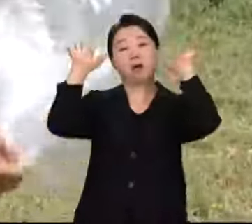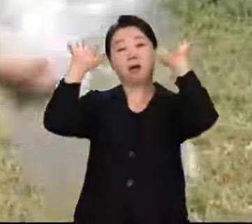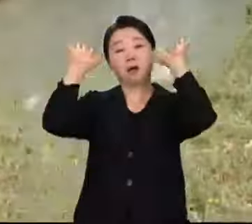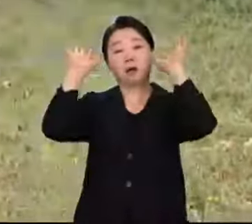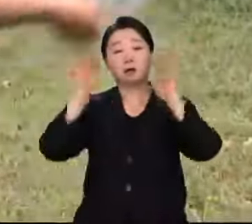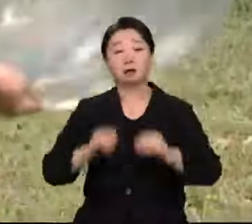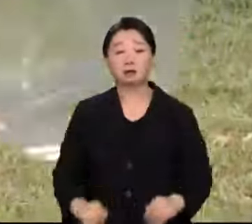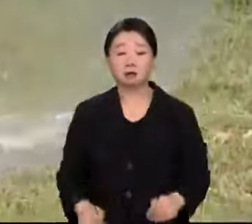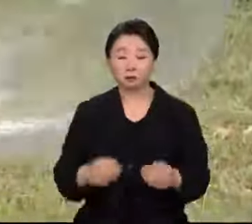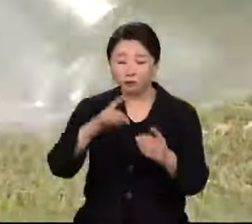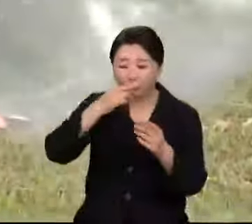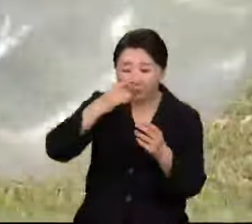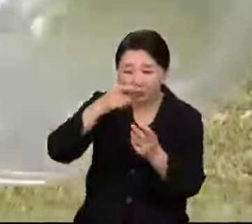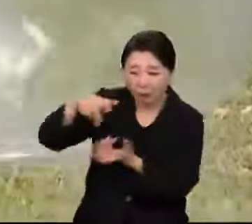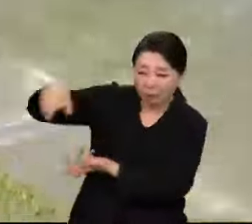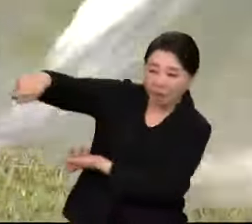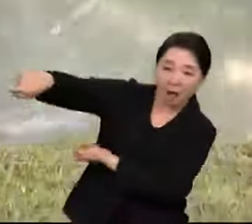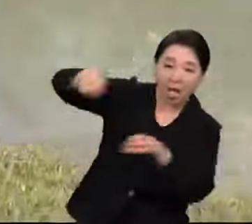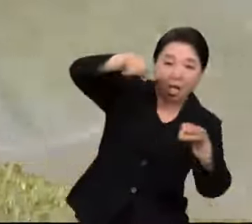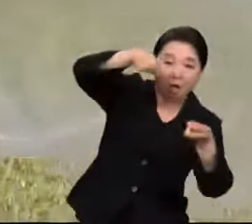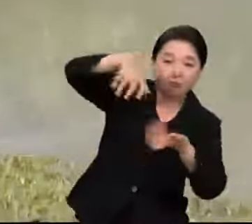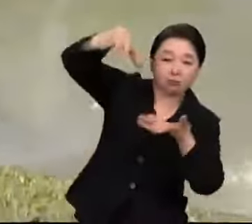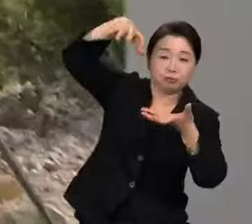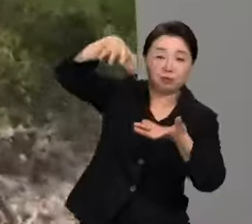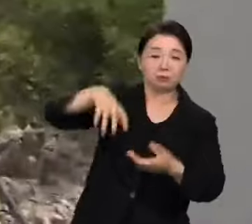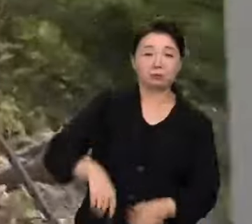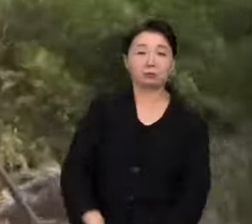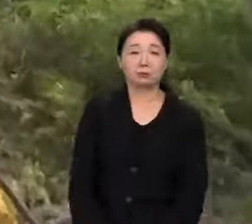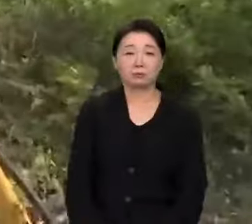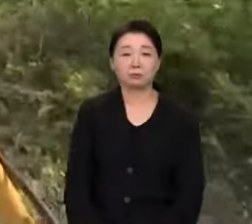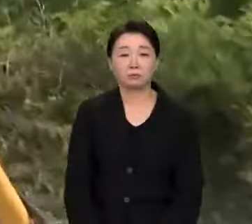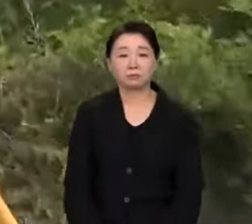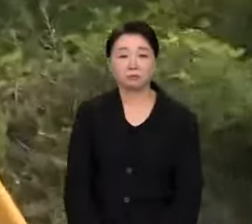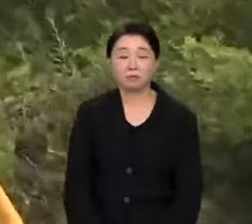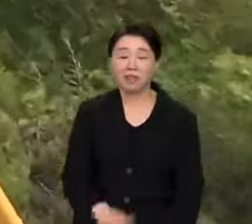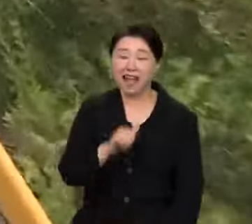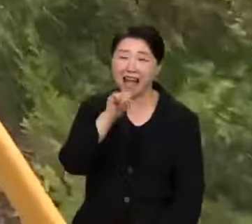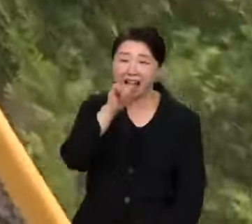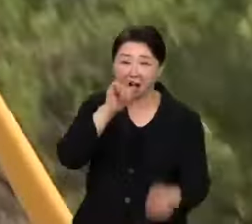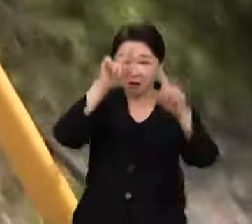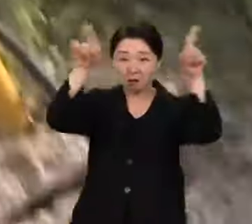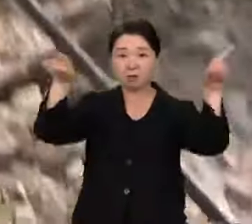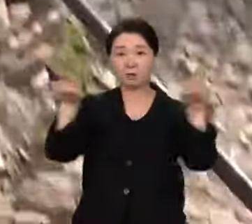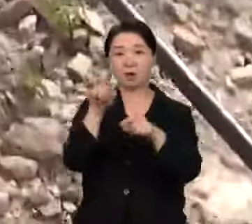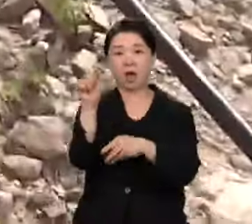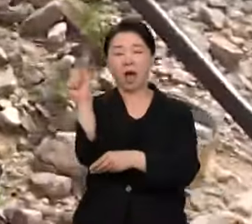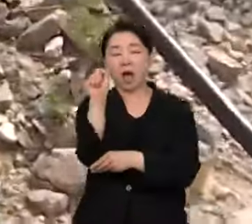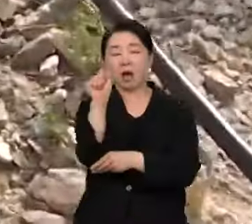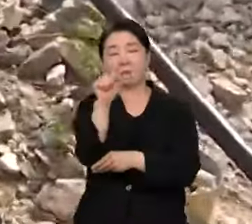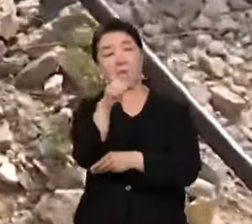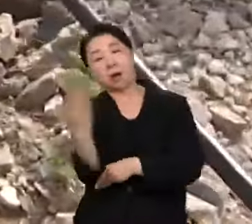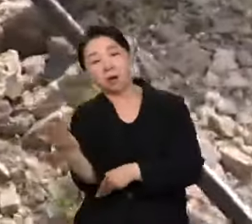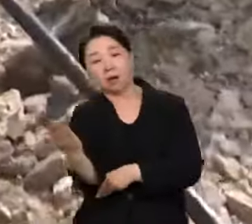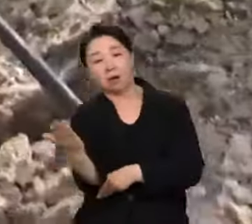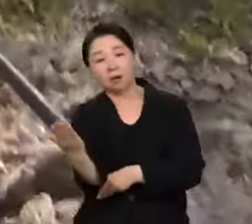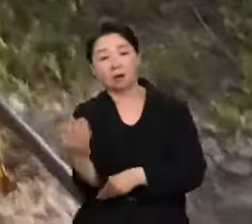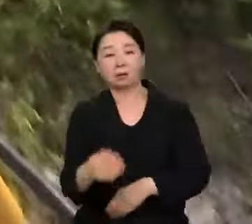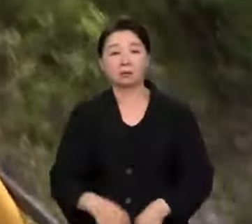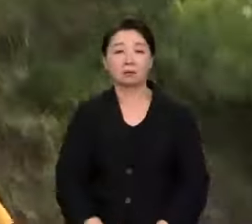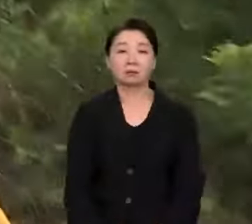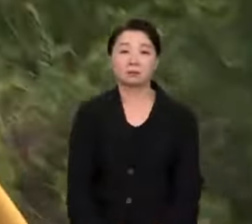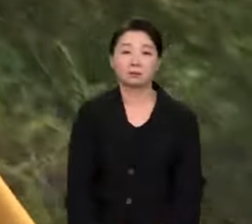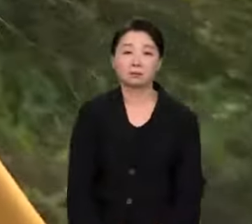날아가고 비닐봉투는 펴자마자 부풀어 오릅니다. 철제 안내판 기둥도 버티지 못하고 뽑혀 비스듬히